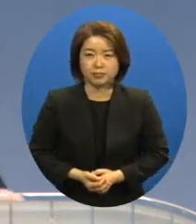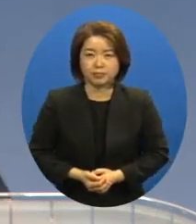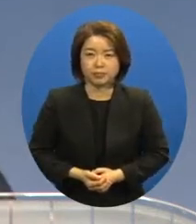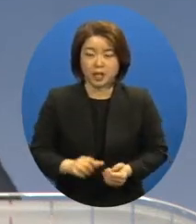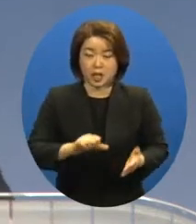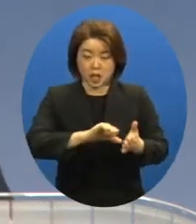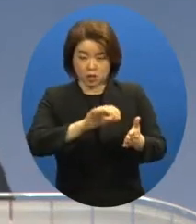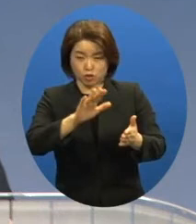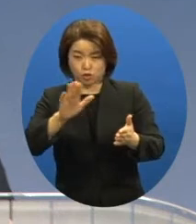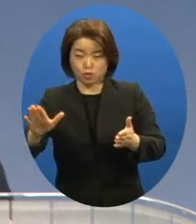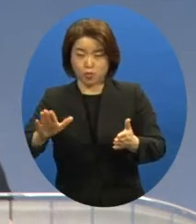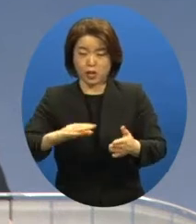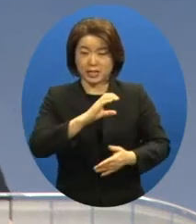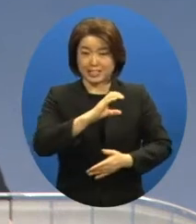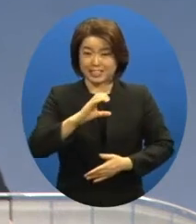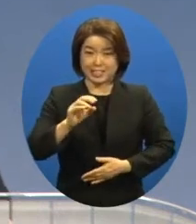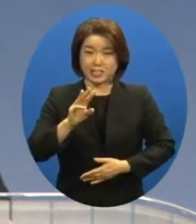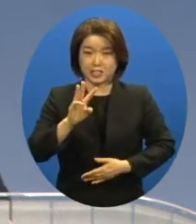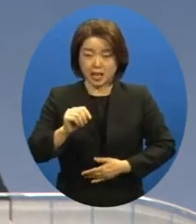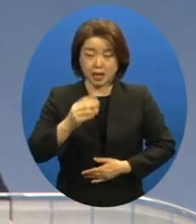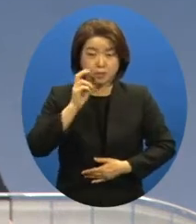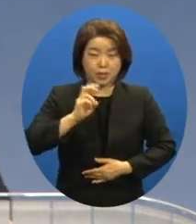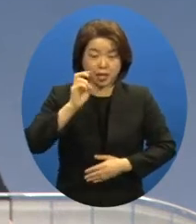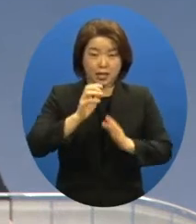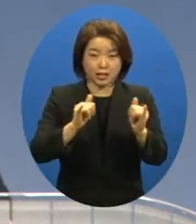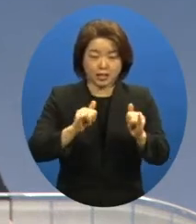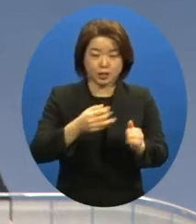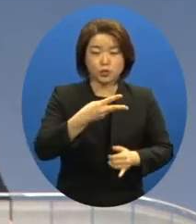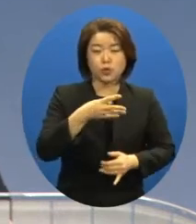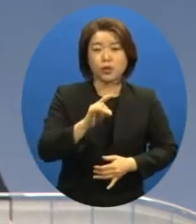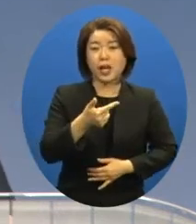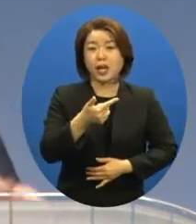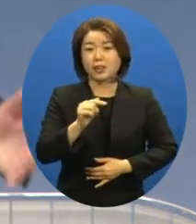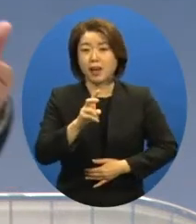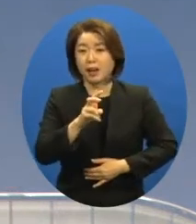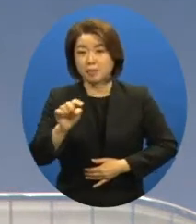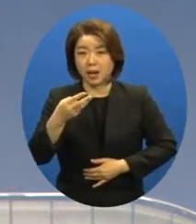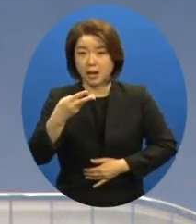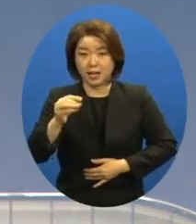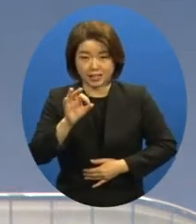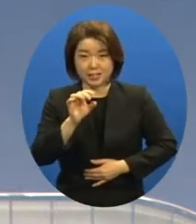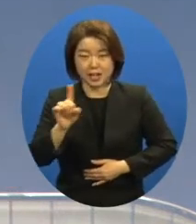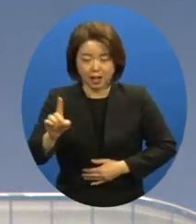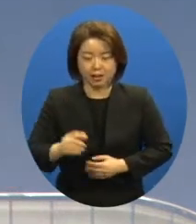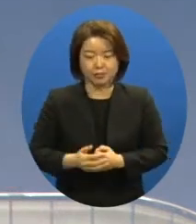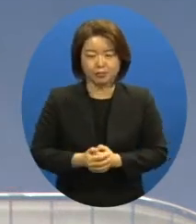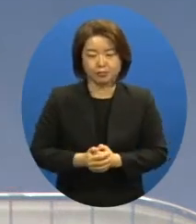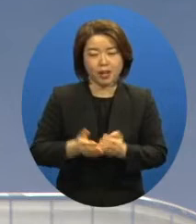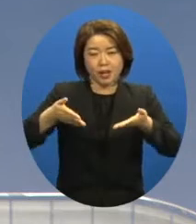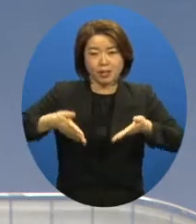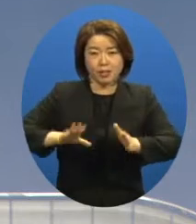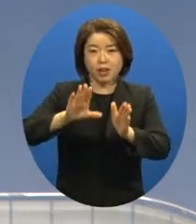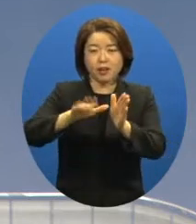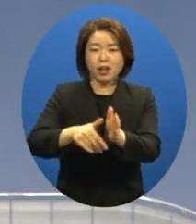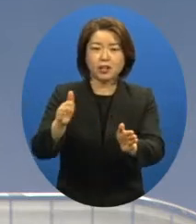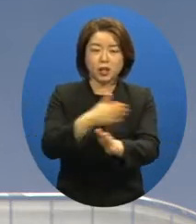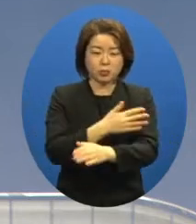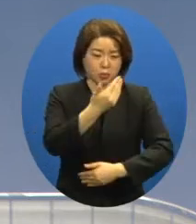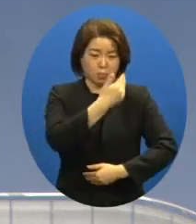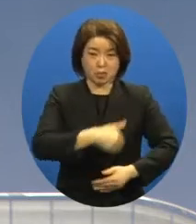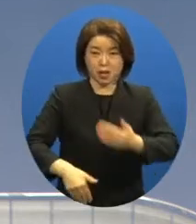유명한 가스펠 가수였던 레나 마리아, 그는 태어날 때 두 팔이